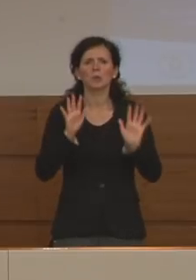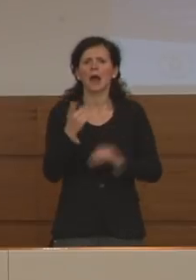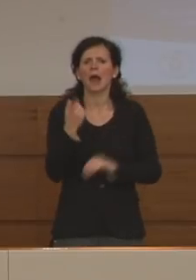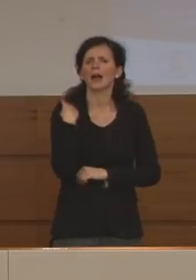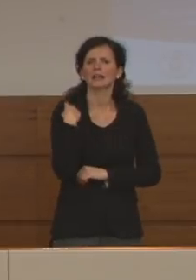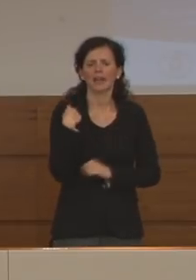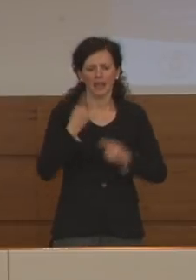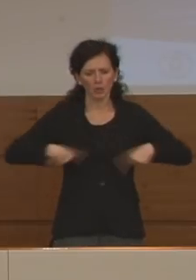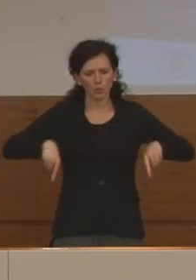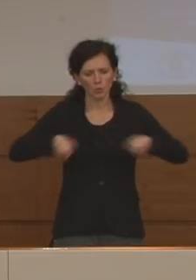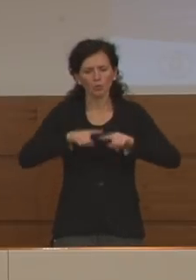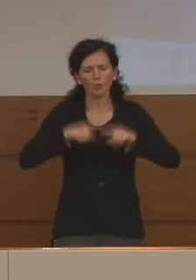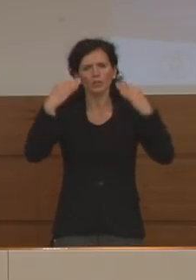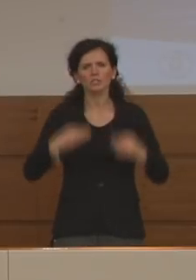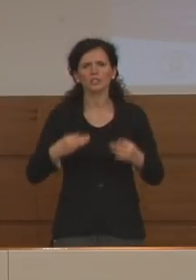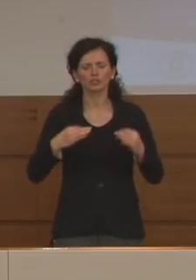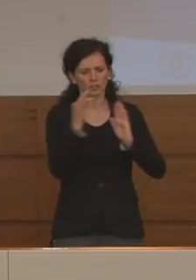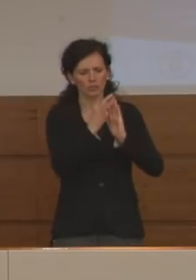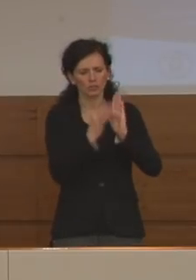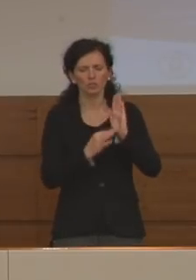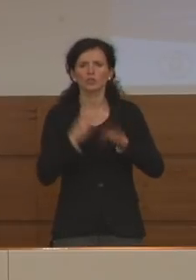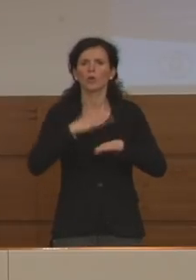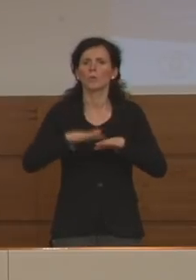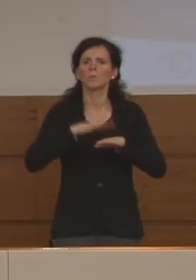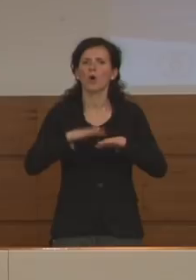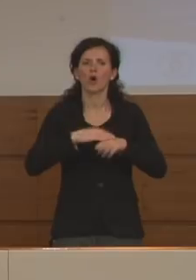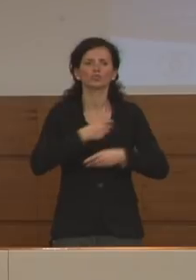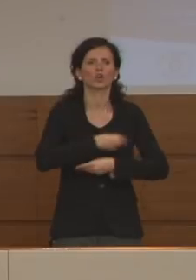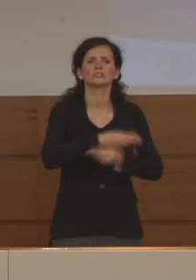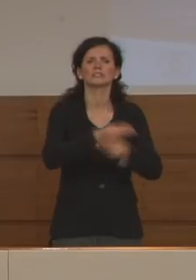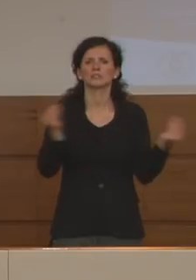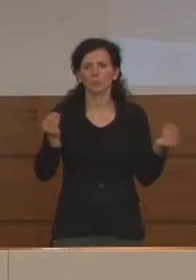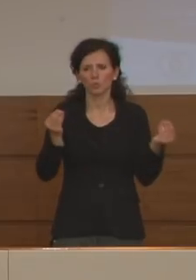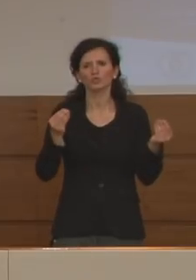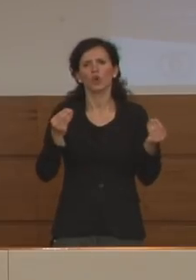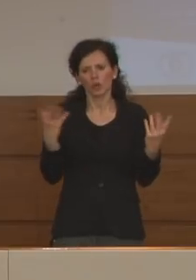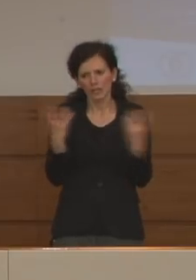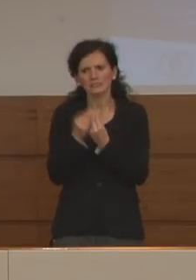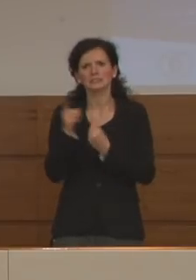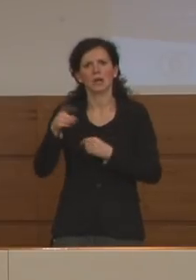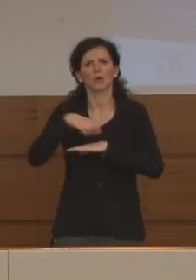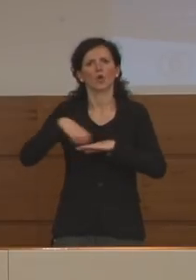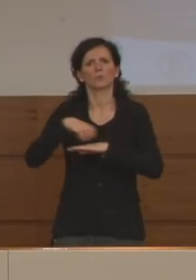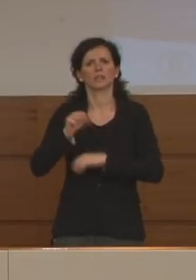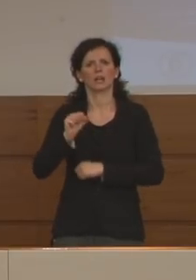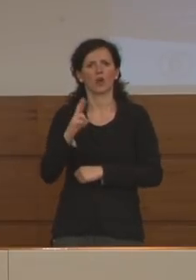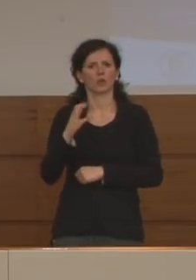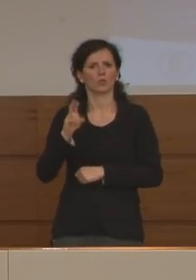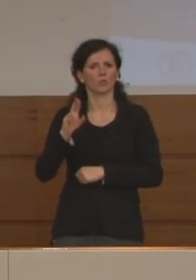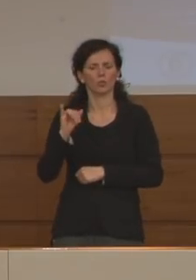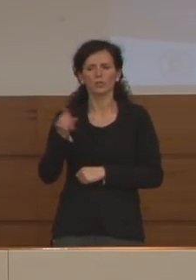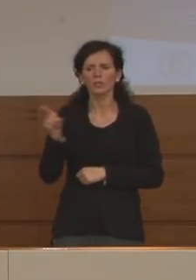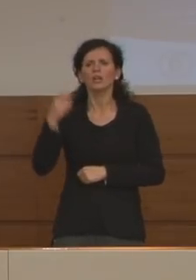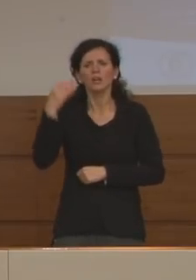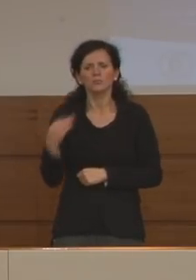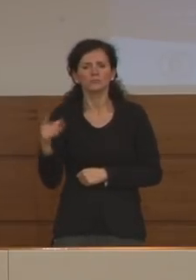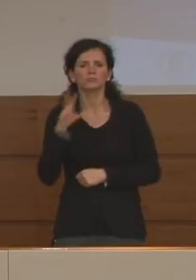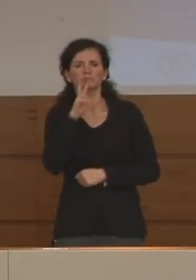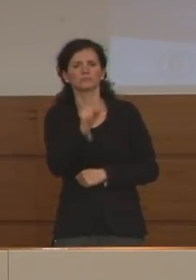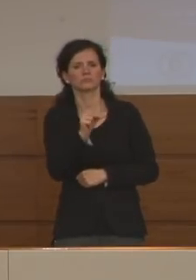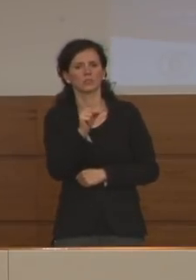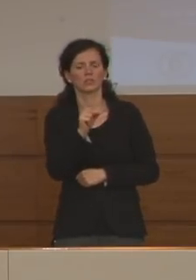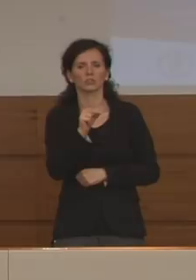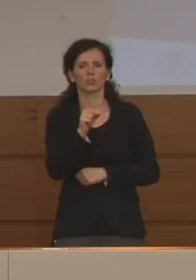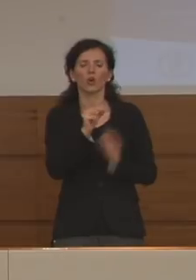per definire no i criteri di distribuzione da parte del commissario e lo stesso commissario ha convenuto sulla base di quelle che sono